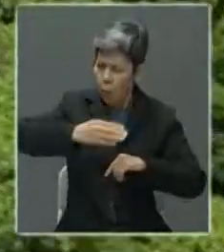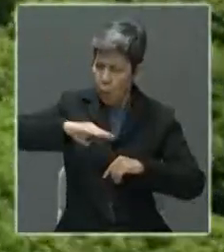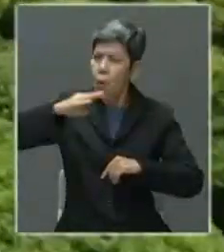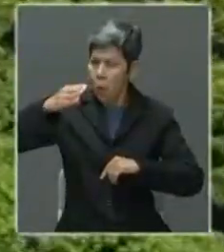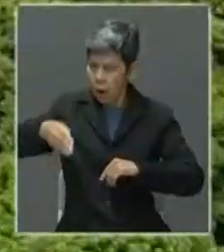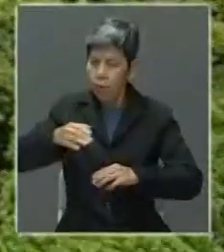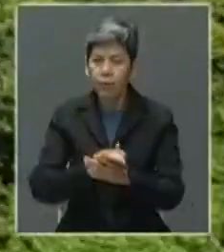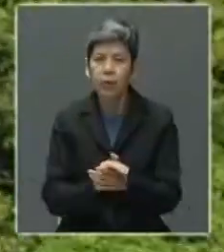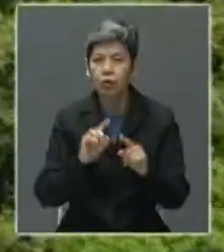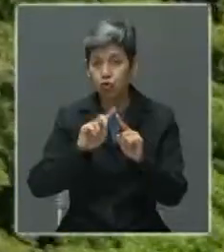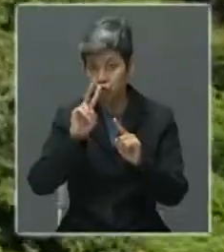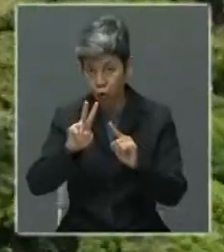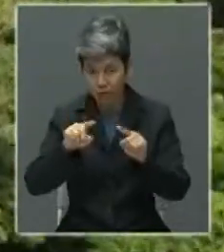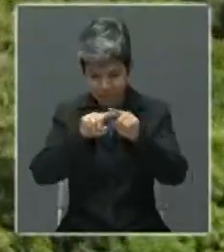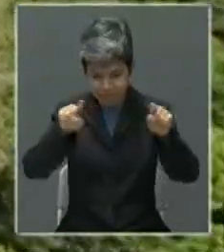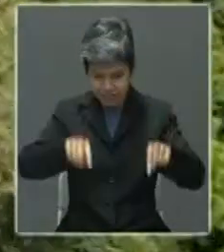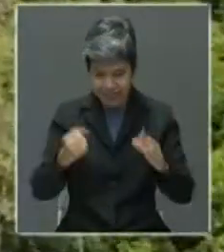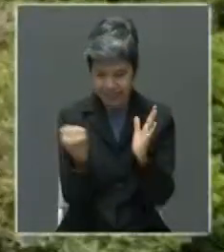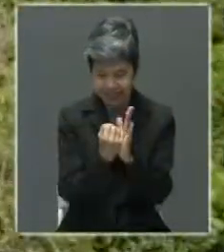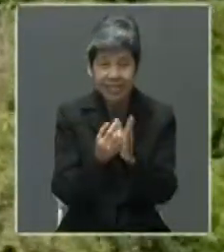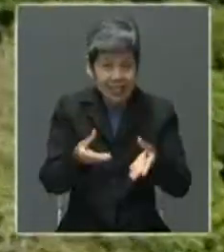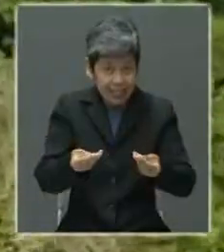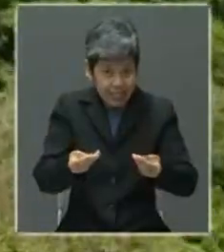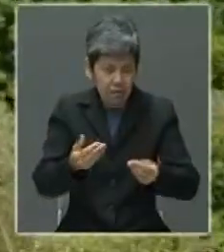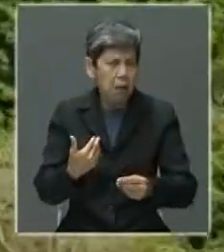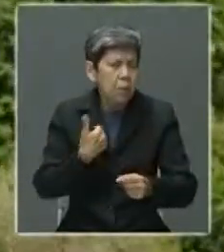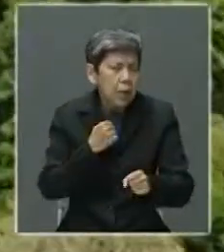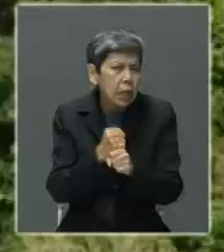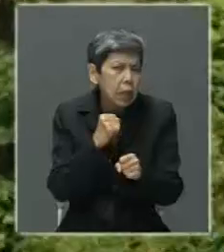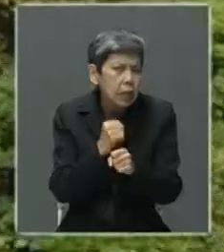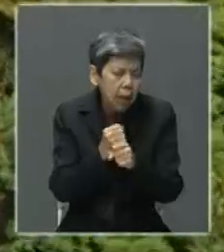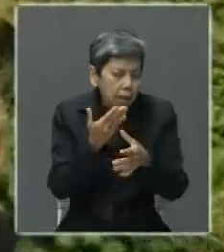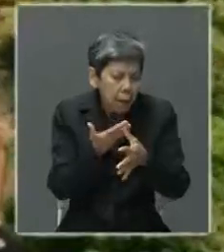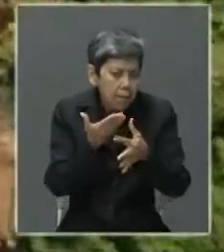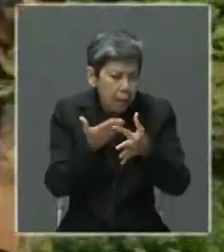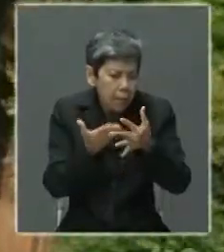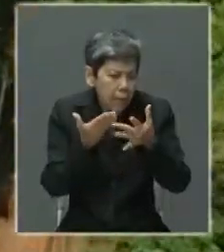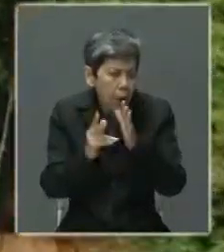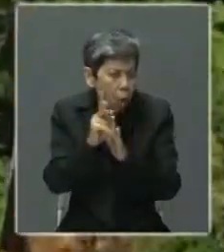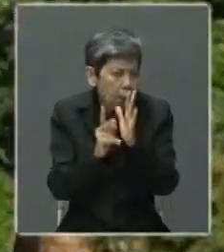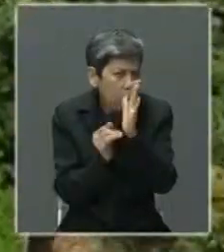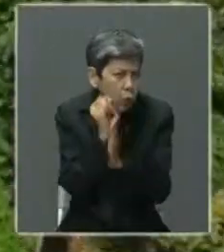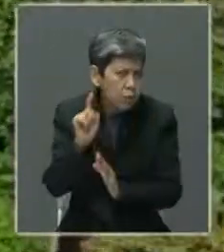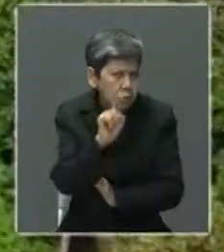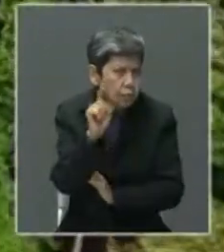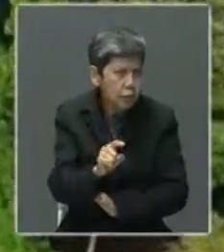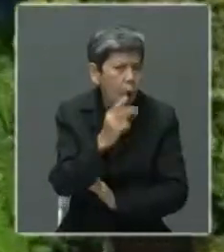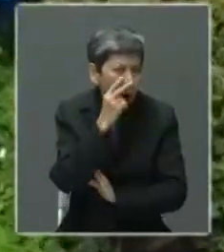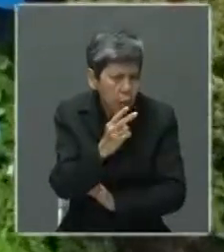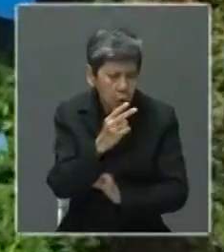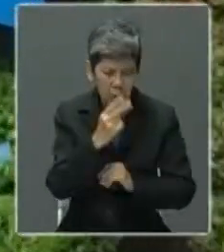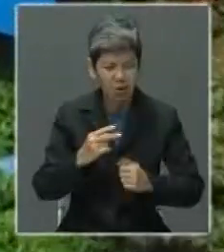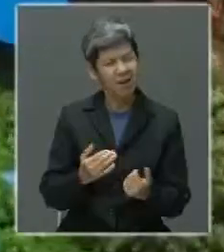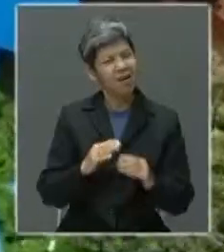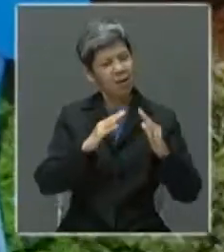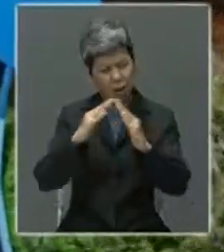น2การออกเอกสารสิทธิ์ที่ดินมีขั้นตอนหรือกระบวนการที่ชอบด้วยกฎหมายหรือไม่เพราะดูลักษ